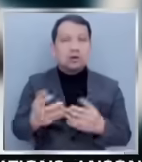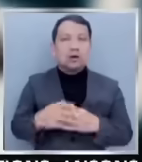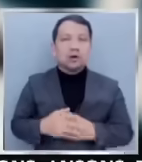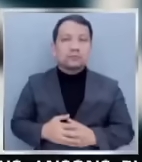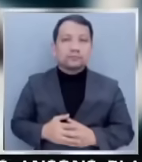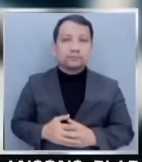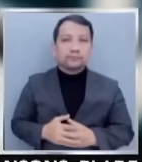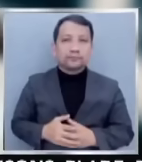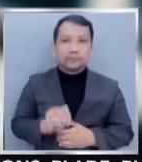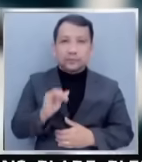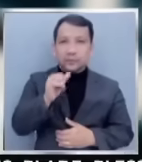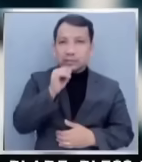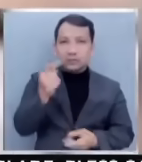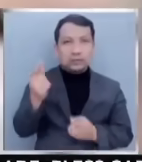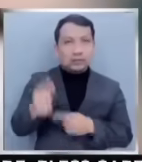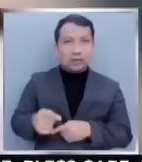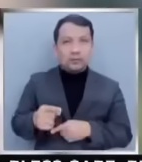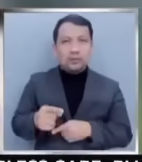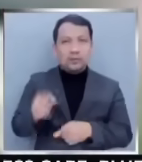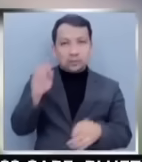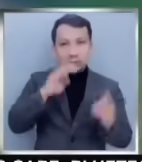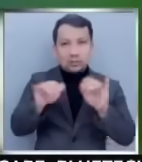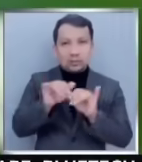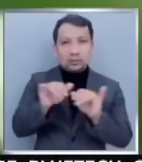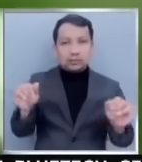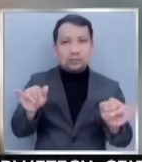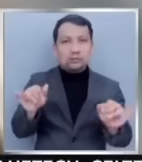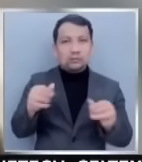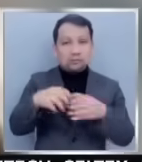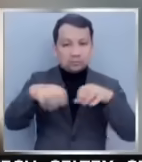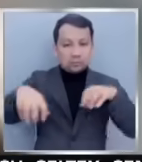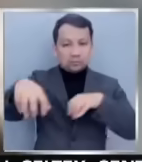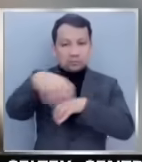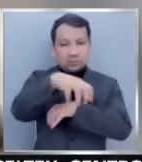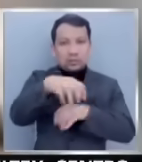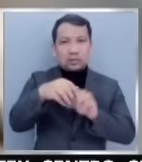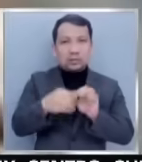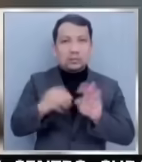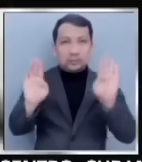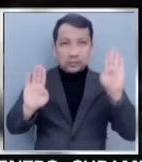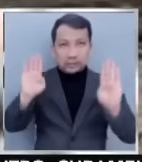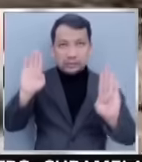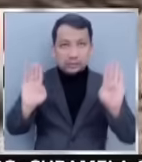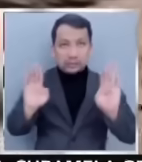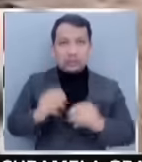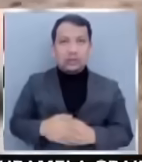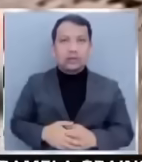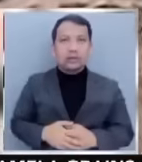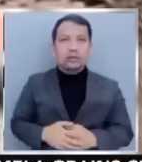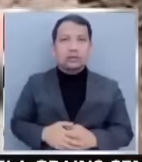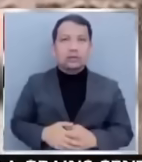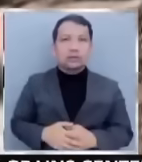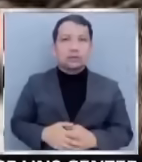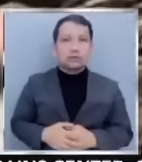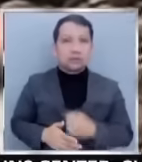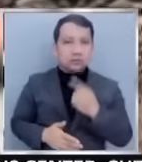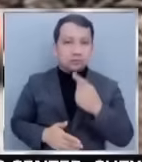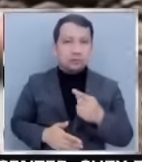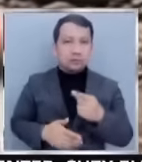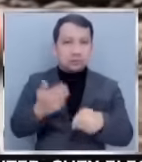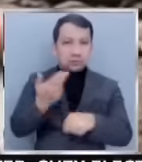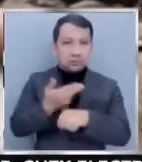Pero di lang yan sa Baguio problema, kundi sa mga kalapit bayan nito sa Benguet. Rumagasa ang malalaking bato at